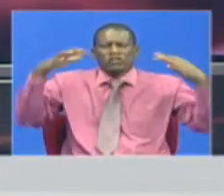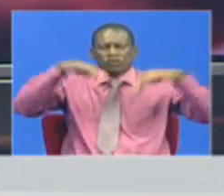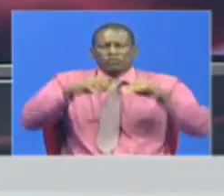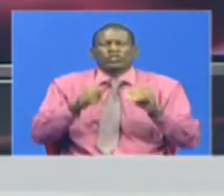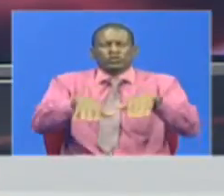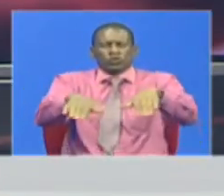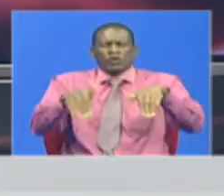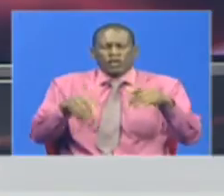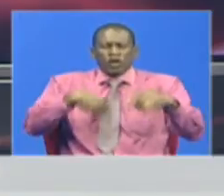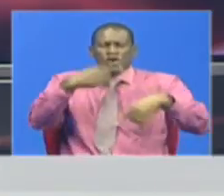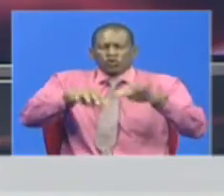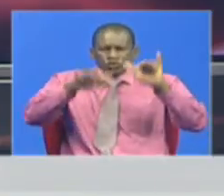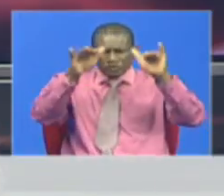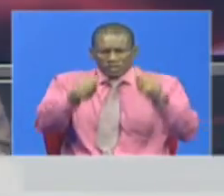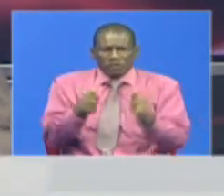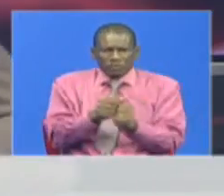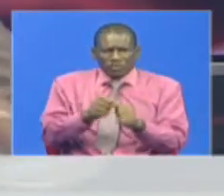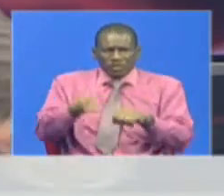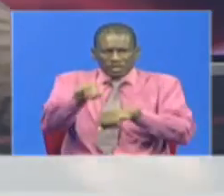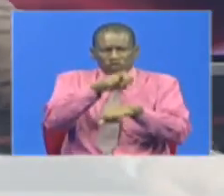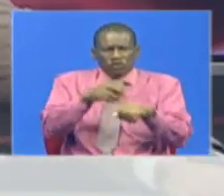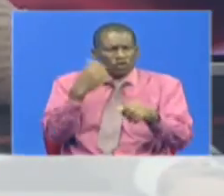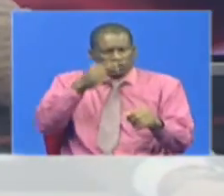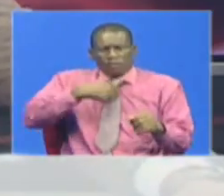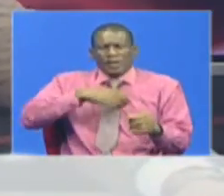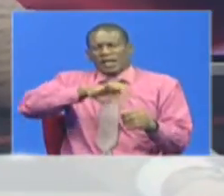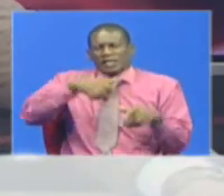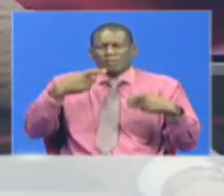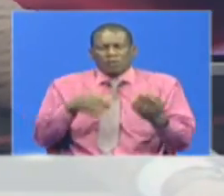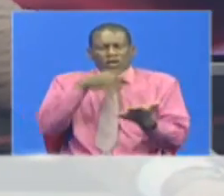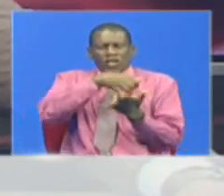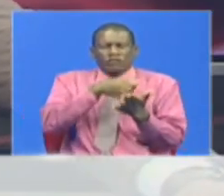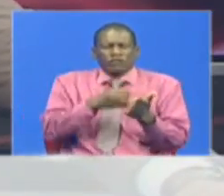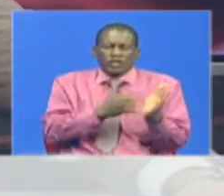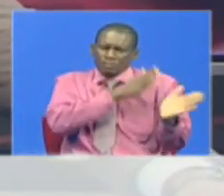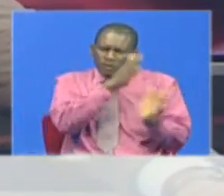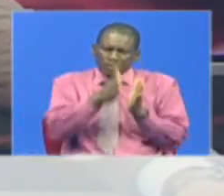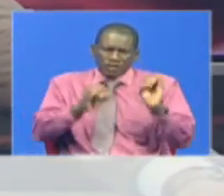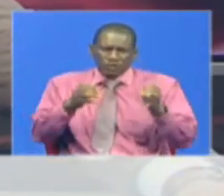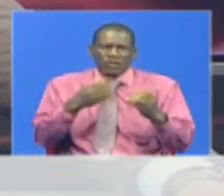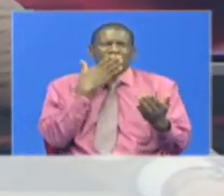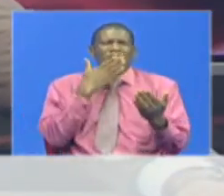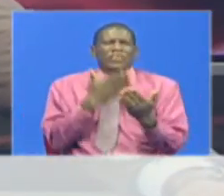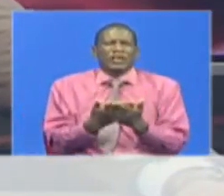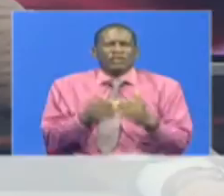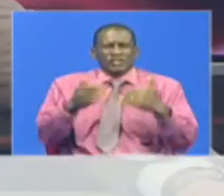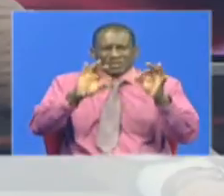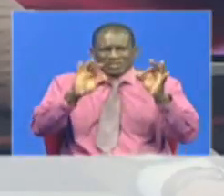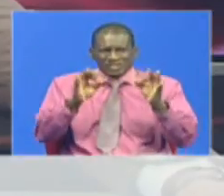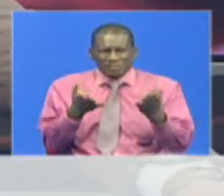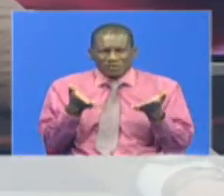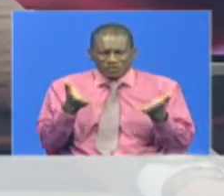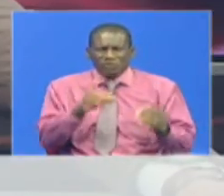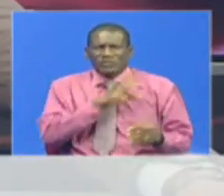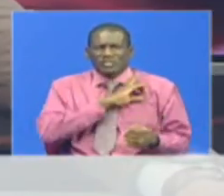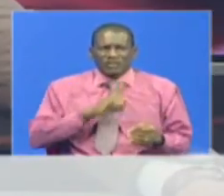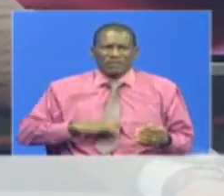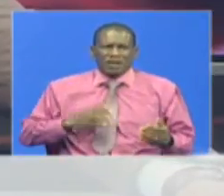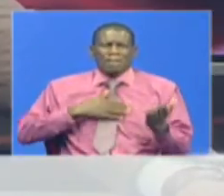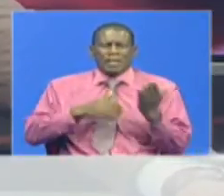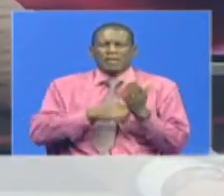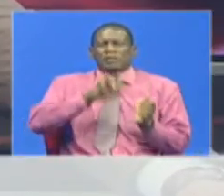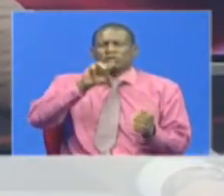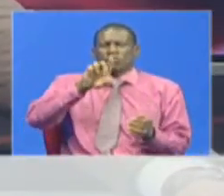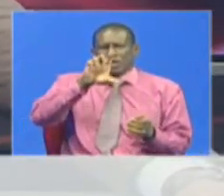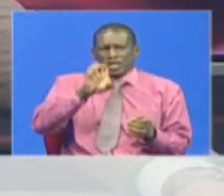endelea kutazama kwa niaba yangu na wengine wote ambao wameshiriki kufanikisha NTV jioni. Tunasema shukrani katika lugha ishara. Tumekuwa naye David Agondoa, mimi ni Daniel Mule,